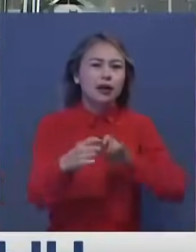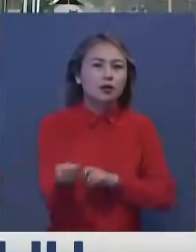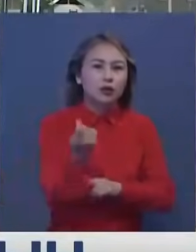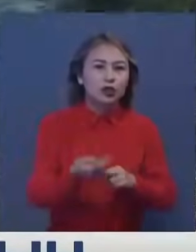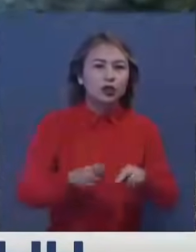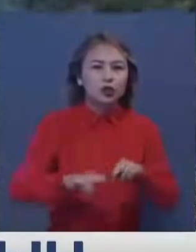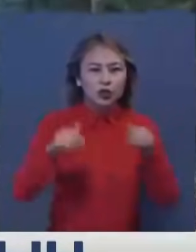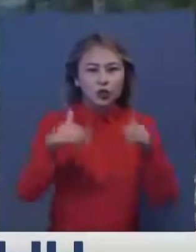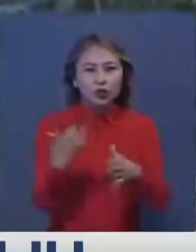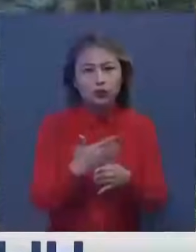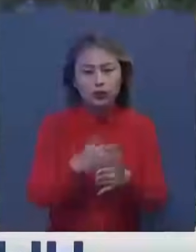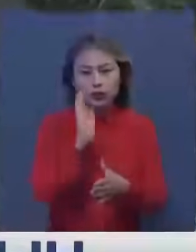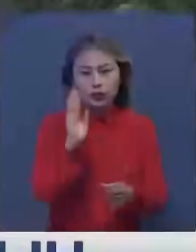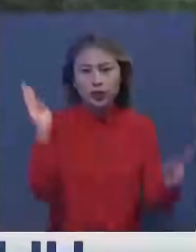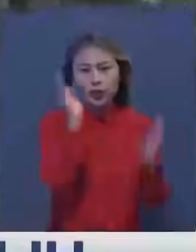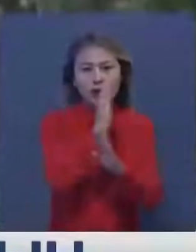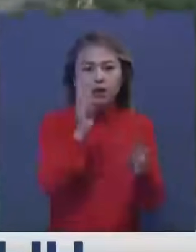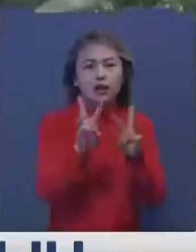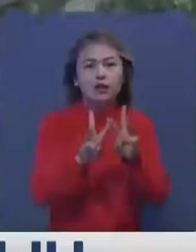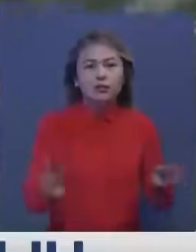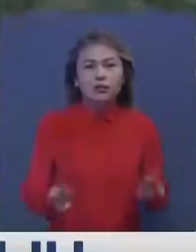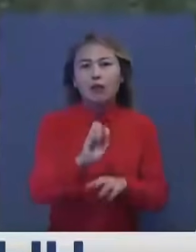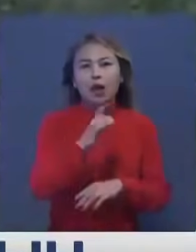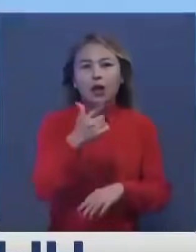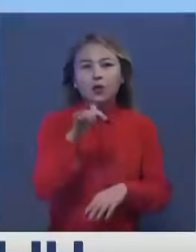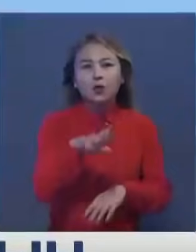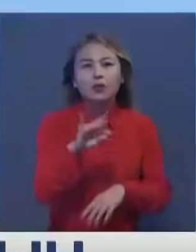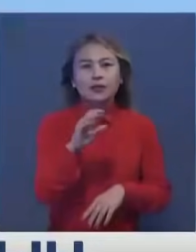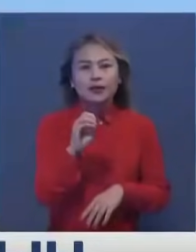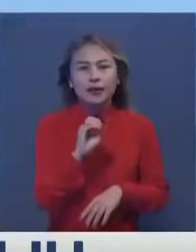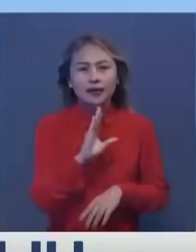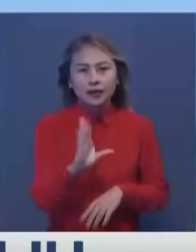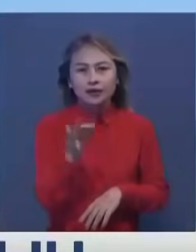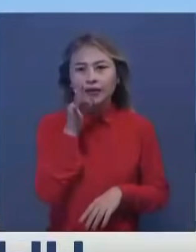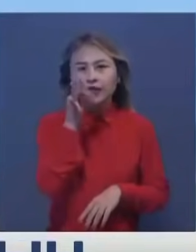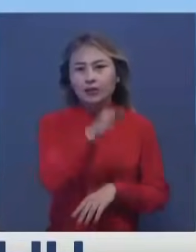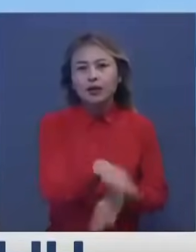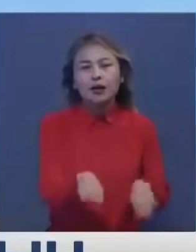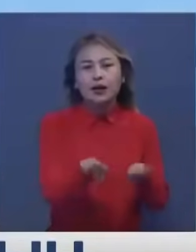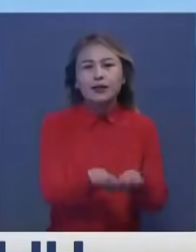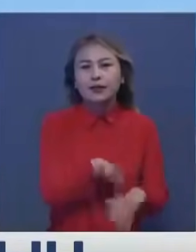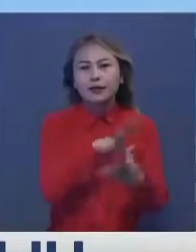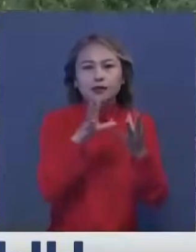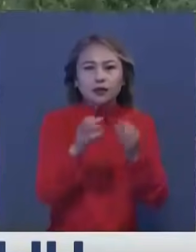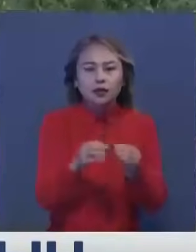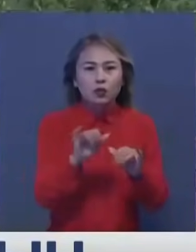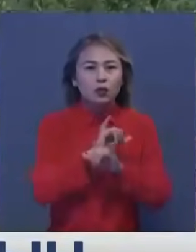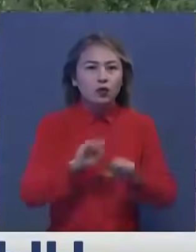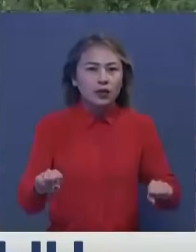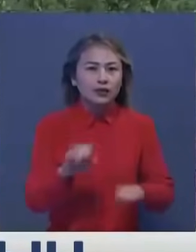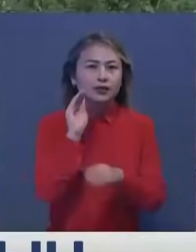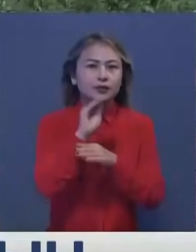мәселесін аз да болса шешуге көмектеседі, дейді экология министрі Мағзұм Мырзағалиев. Дегенмен, арқаны кенге